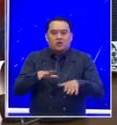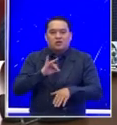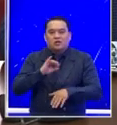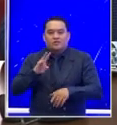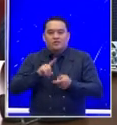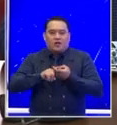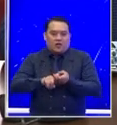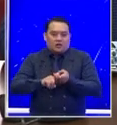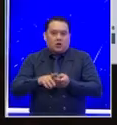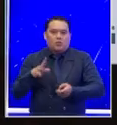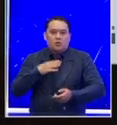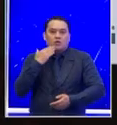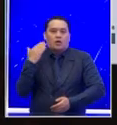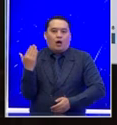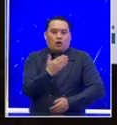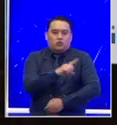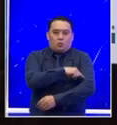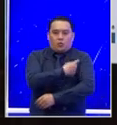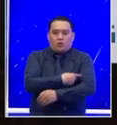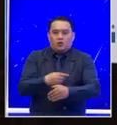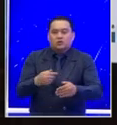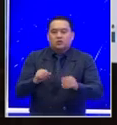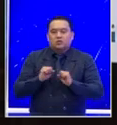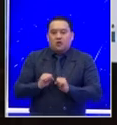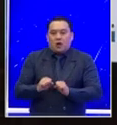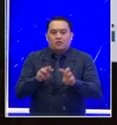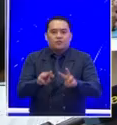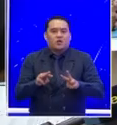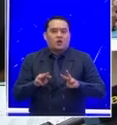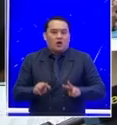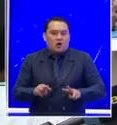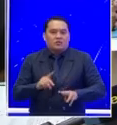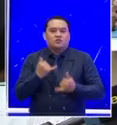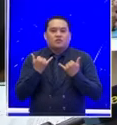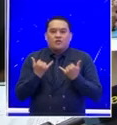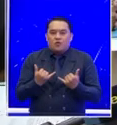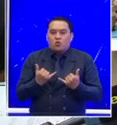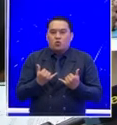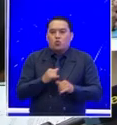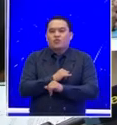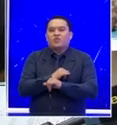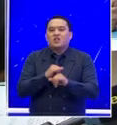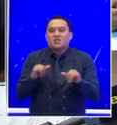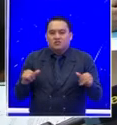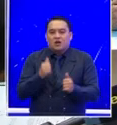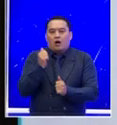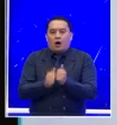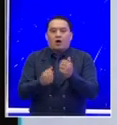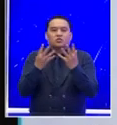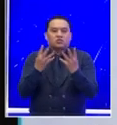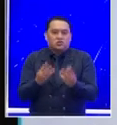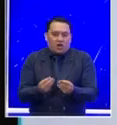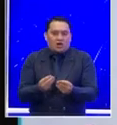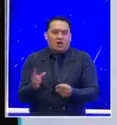коронавирусной инфекции доложил министр здравоохранения Ельжан Биртанов. Статистика неумолимо растет, однако ведомство